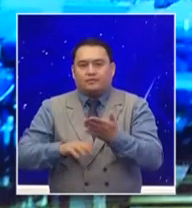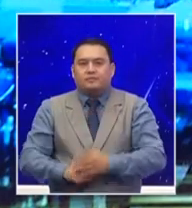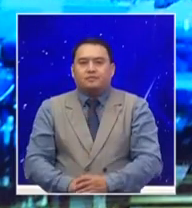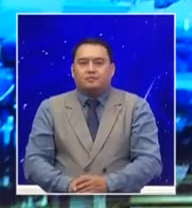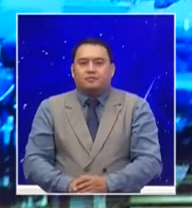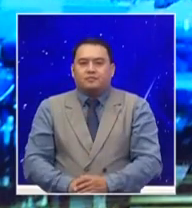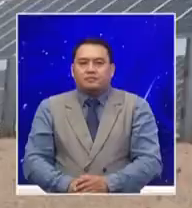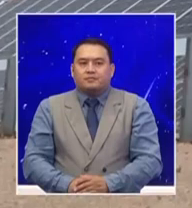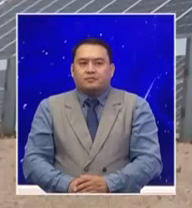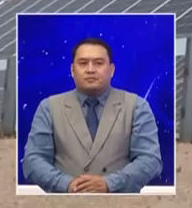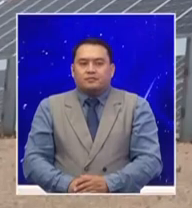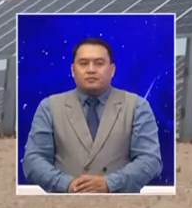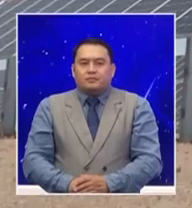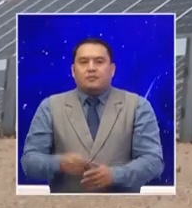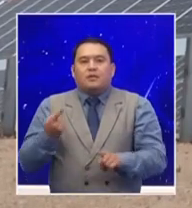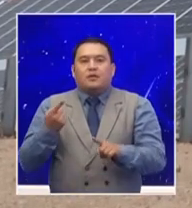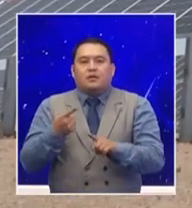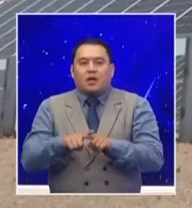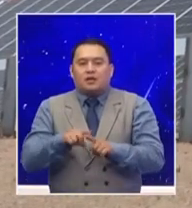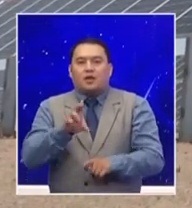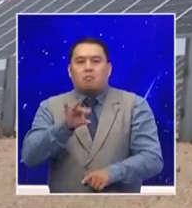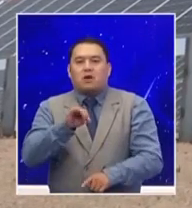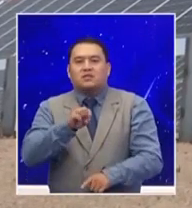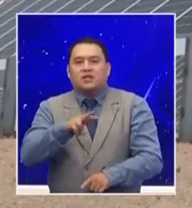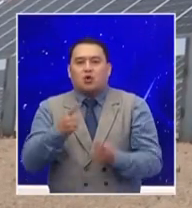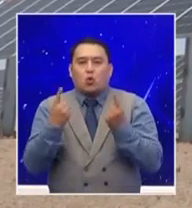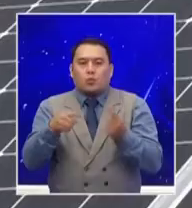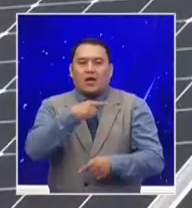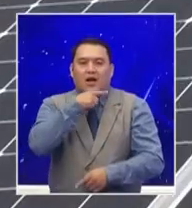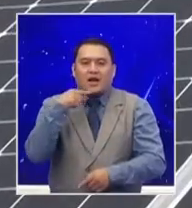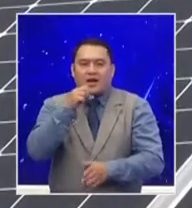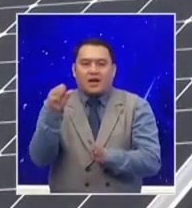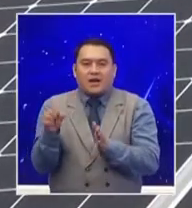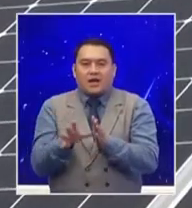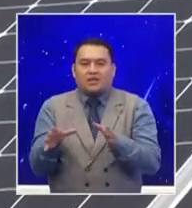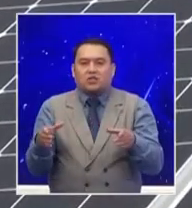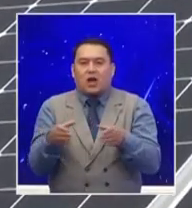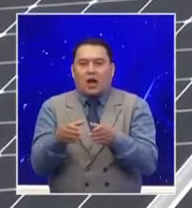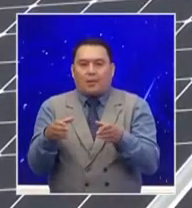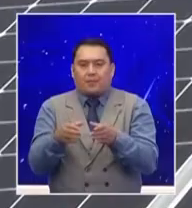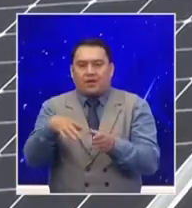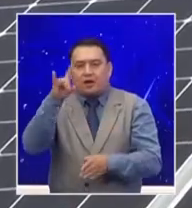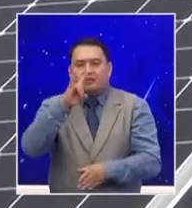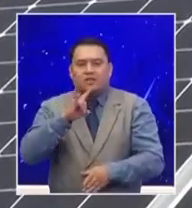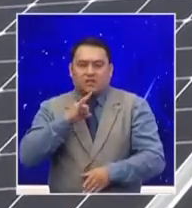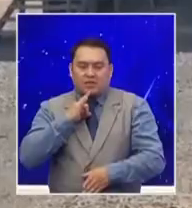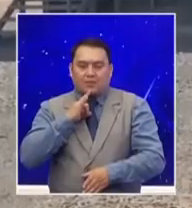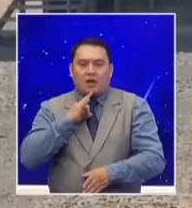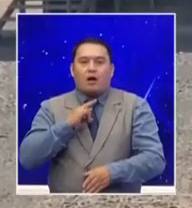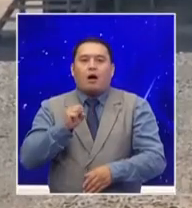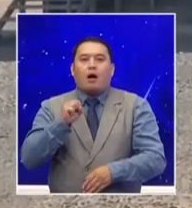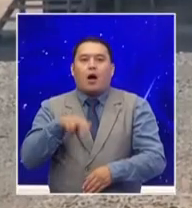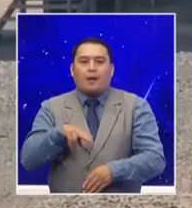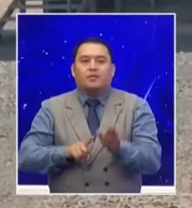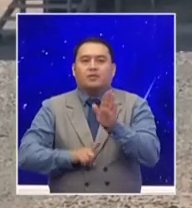сюжета. Технобазальт – дочерняя организация крупнейшей российской энергетической компании «Хеул Казахстан». В апреле этого года ею